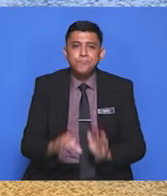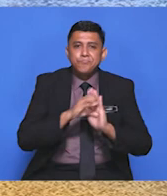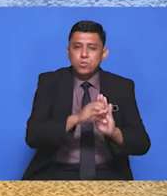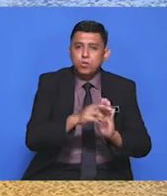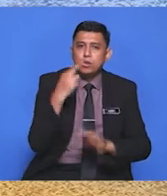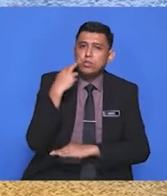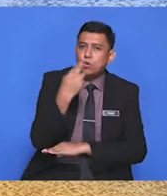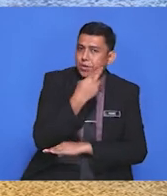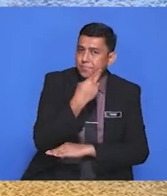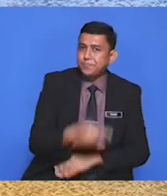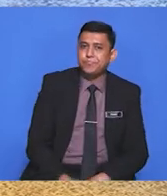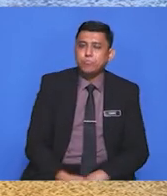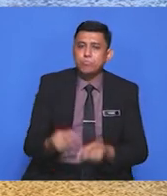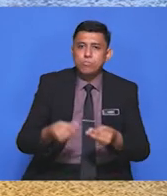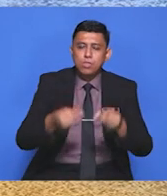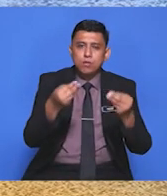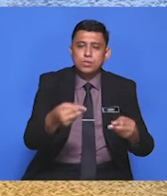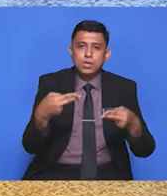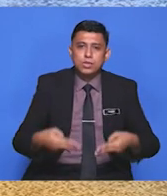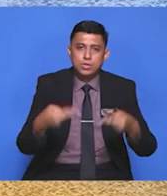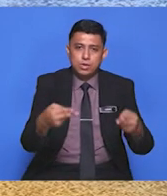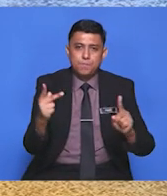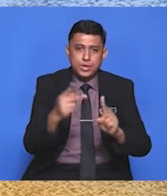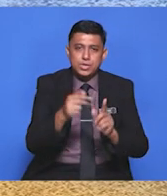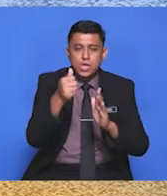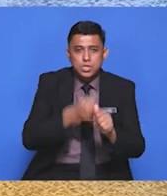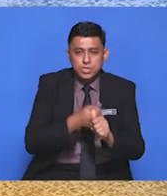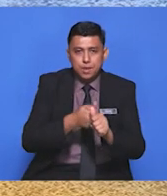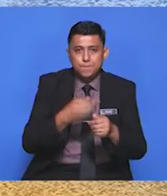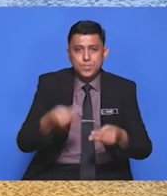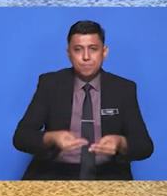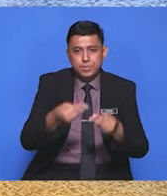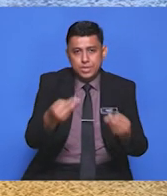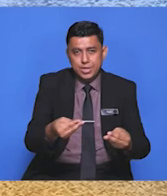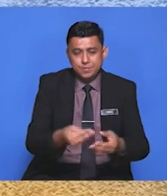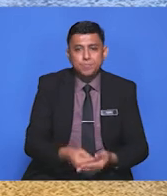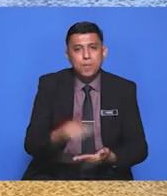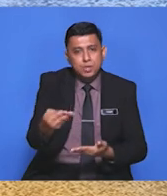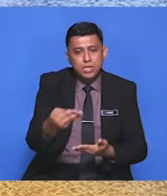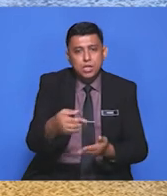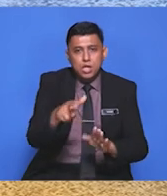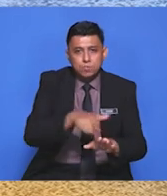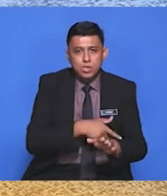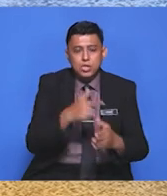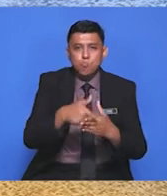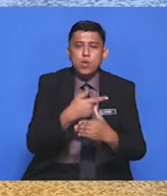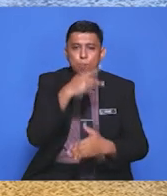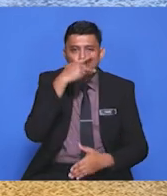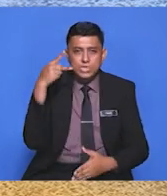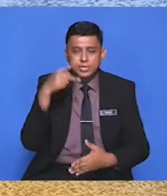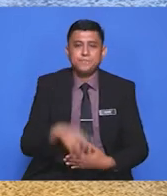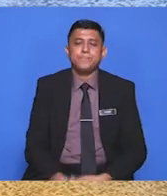ada restoran mewah memberikan hadiah kepada setiap pembelian sepanjang bulan Ramadan untuk